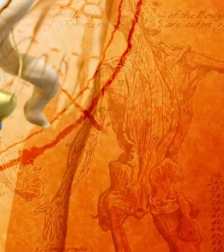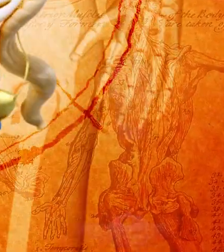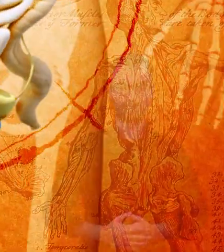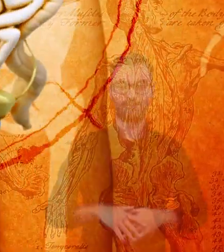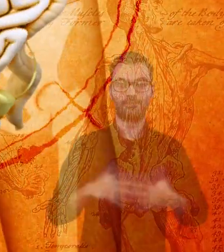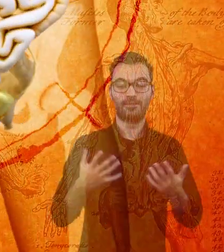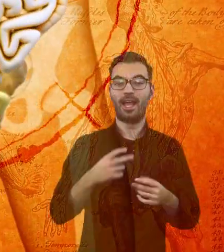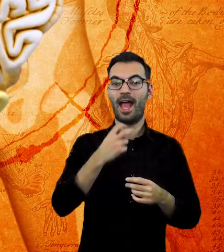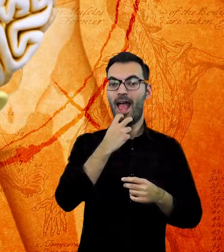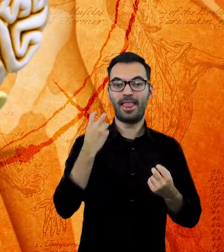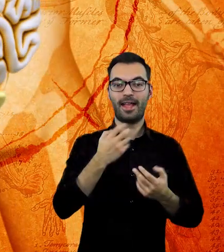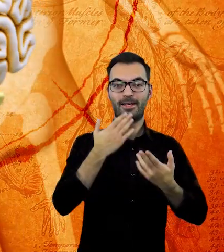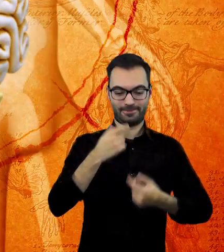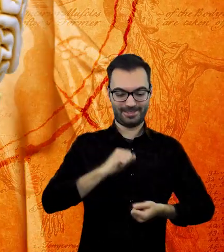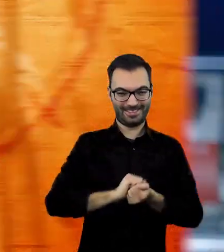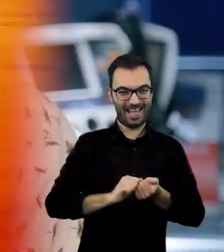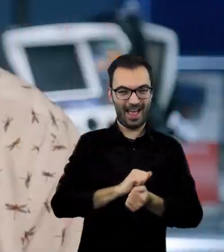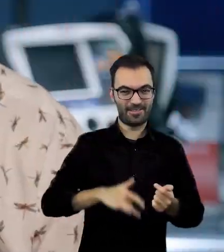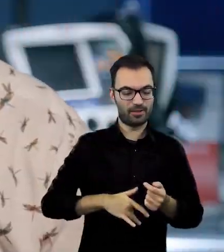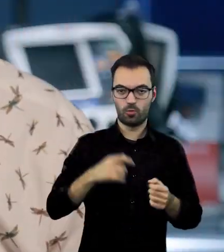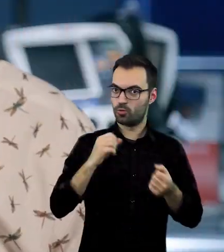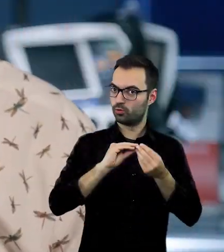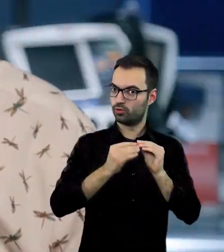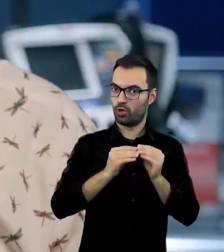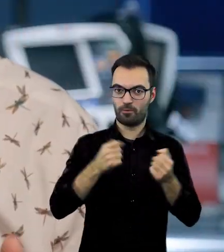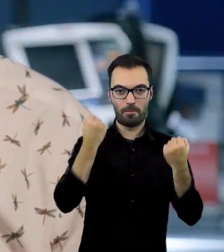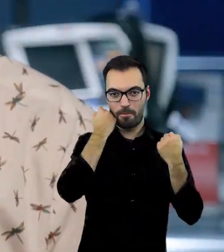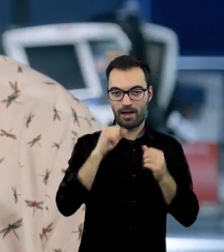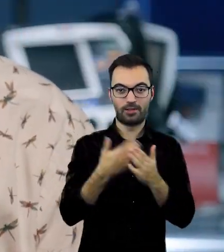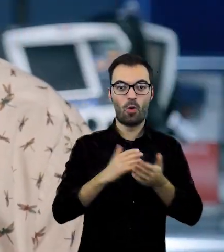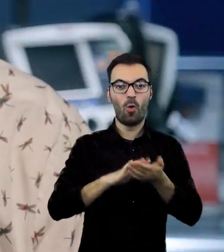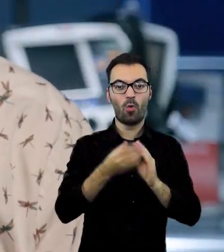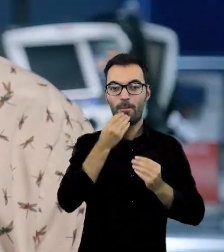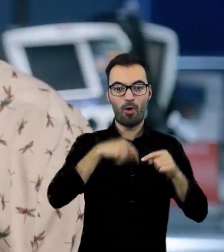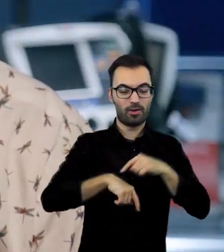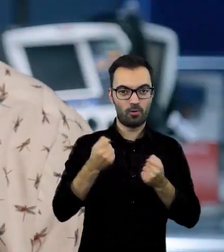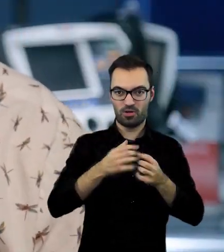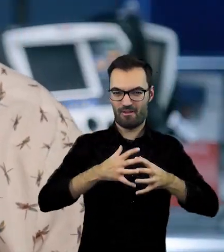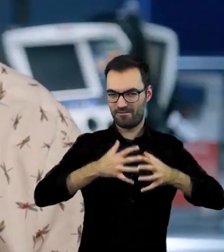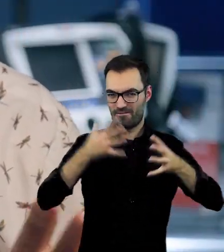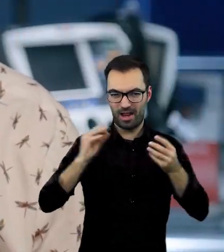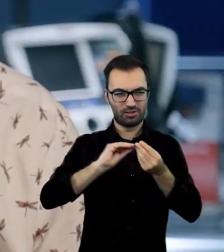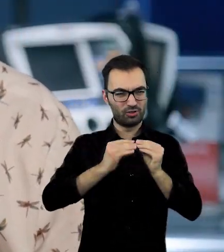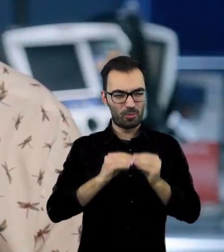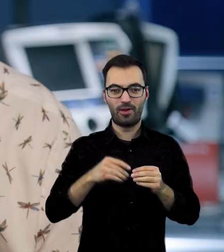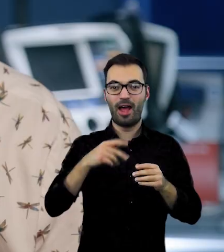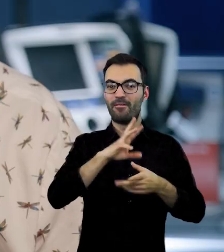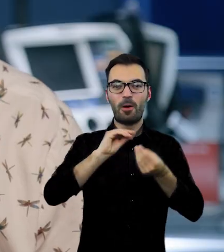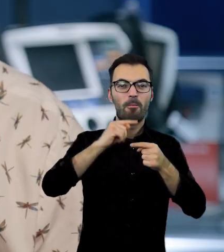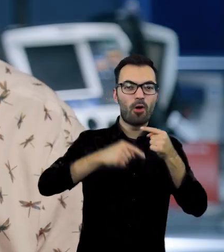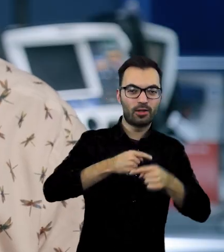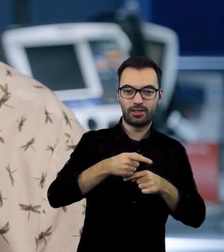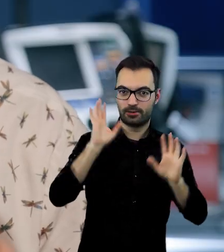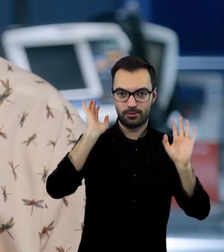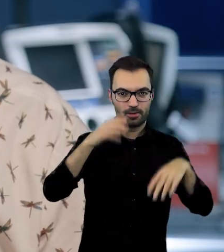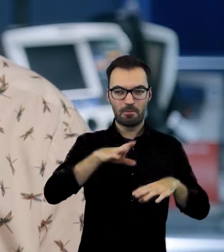Odzyskiwanie energii, trawienie to skomplikowany proces, dlatego układ pokarmowy jest tak rozbudowany, a procesy, które w nim przebiegają, przypominają